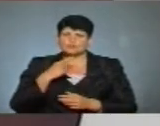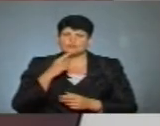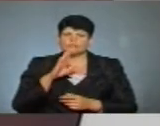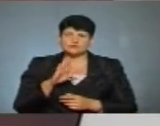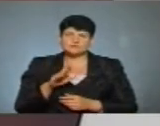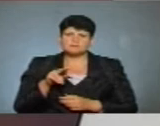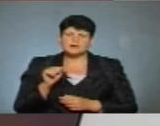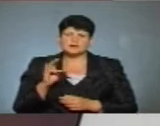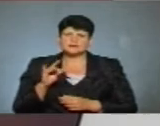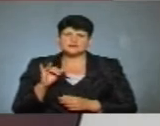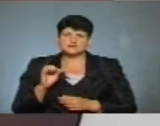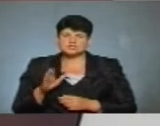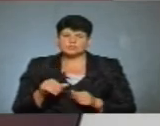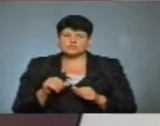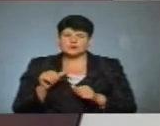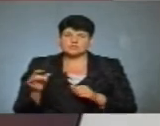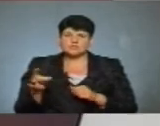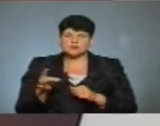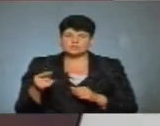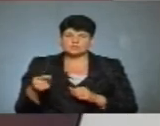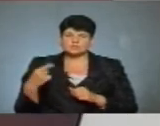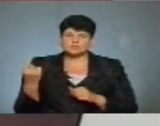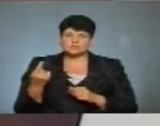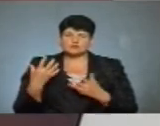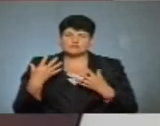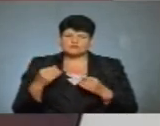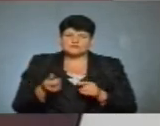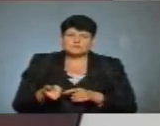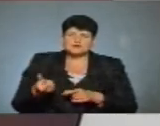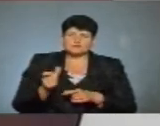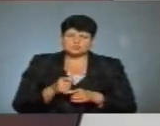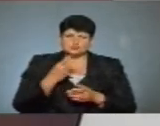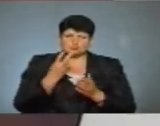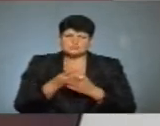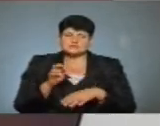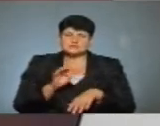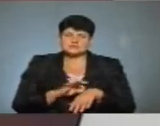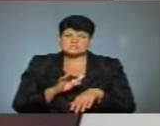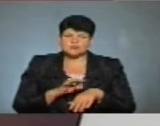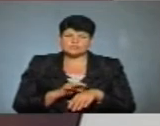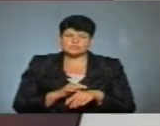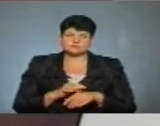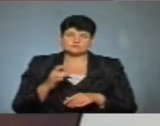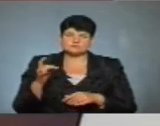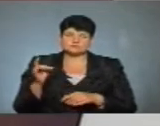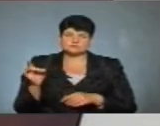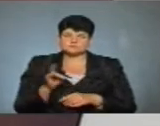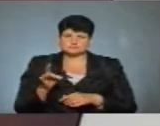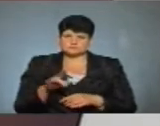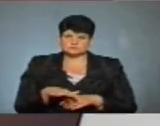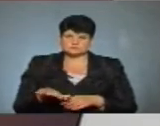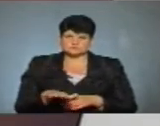Володимира Паничева, деякі райони Тернопільщини вже перевищують показники захворювань помаранчевої карантинної